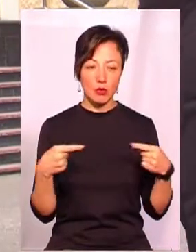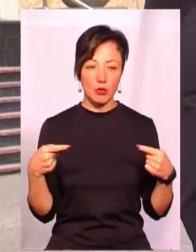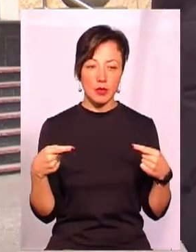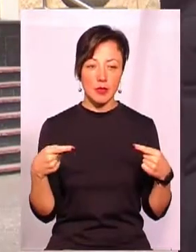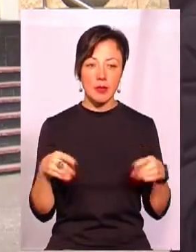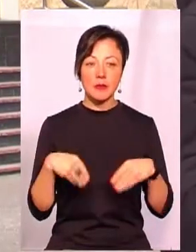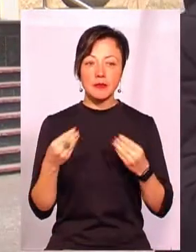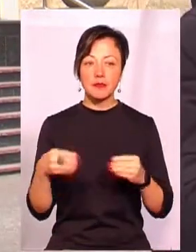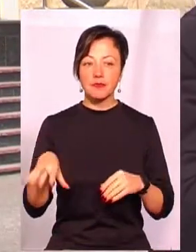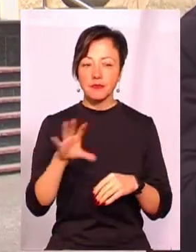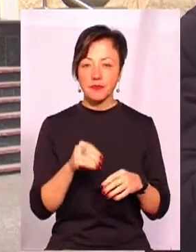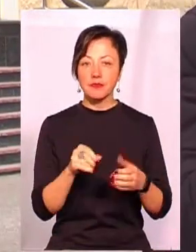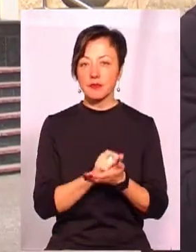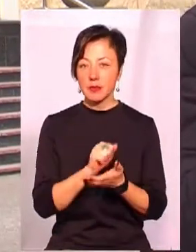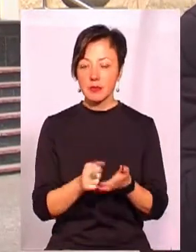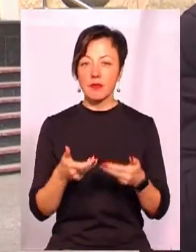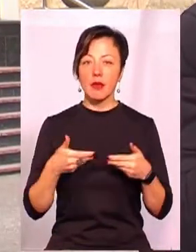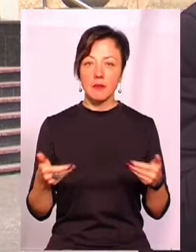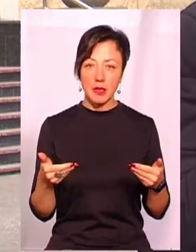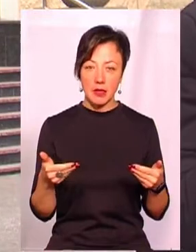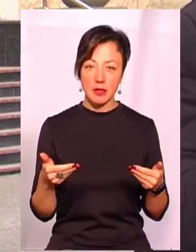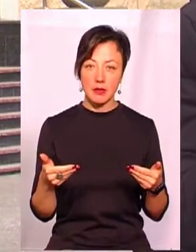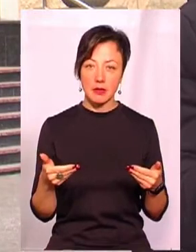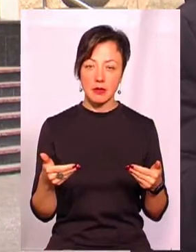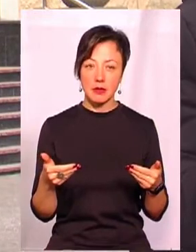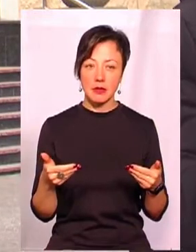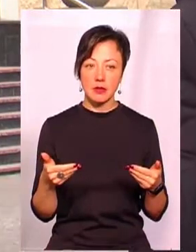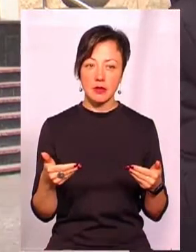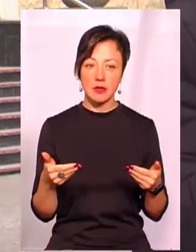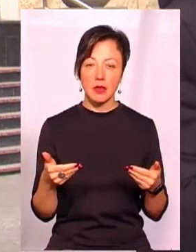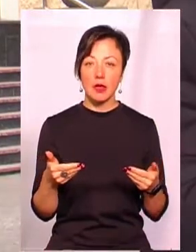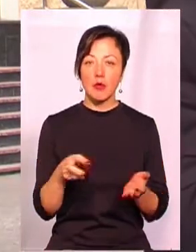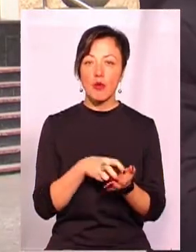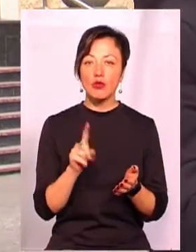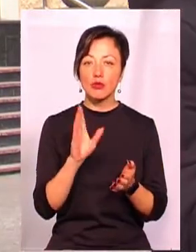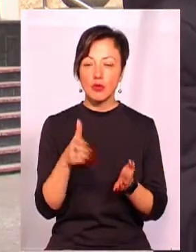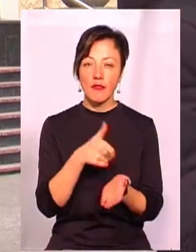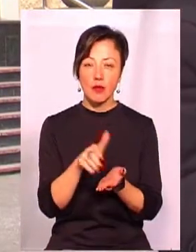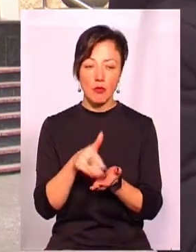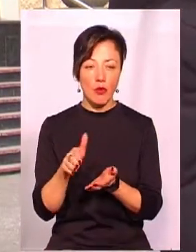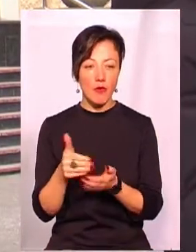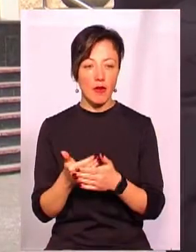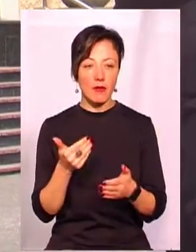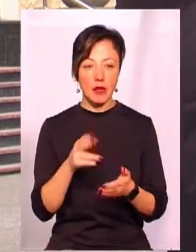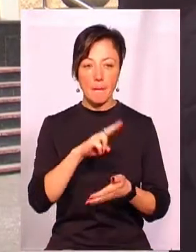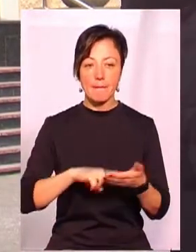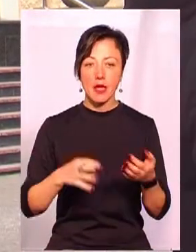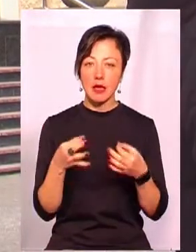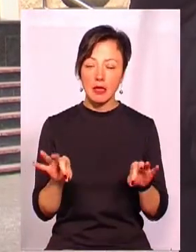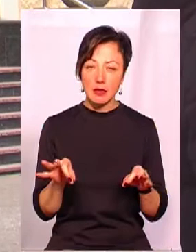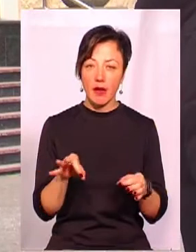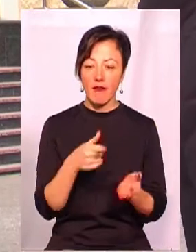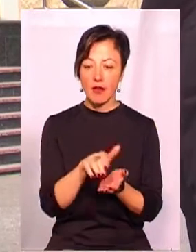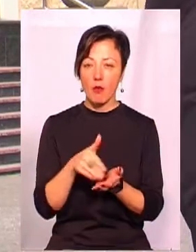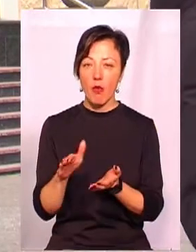всі документація, ми боїмося, що піде відмова від патентів,